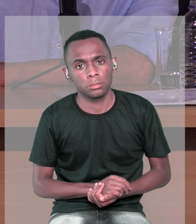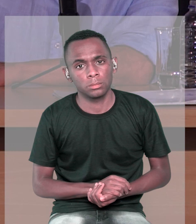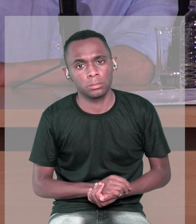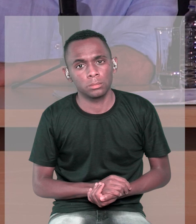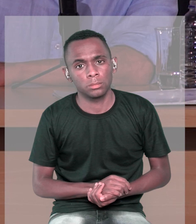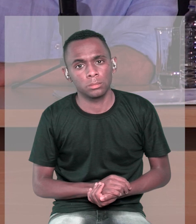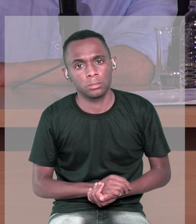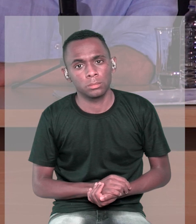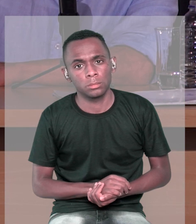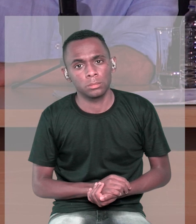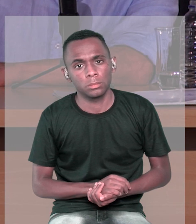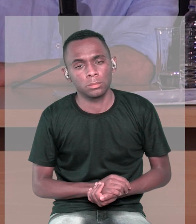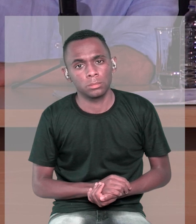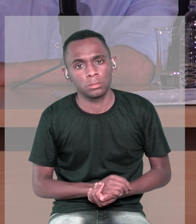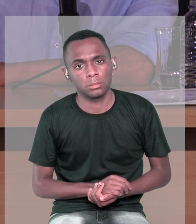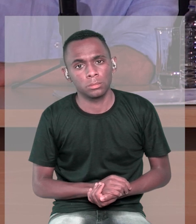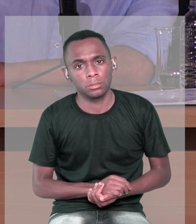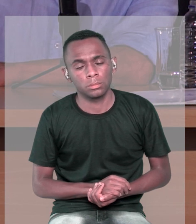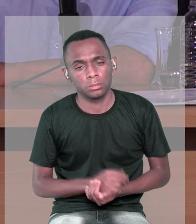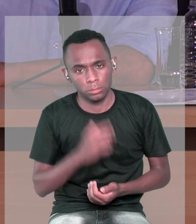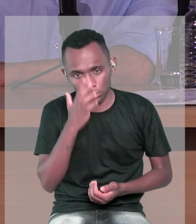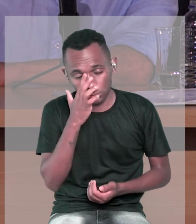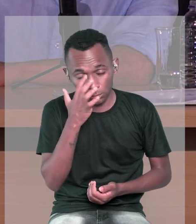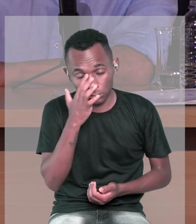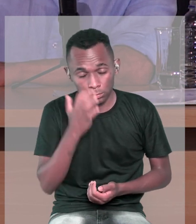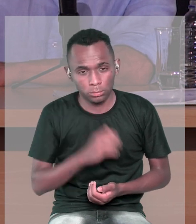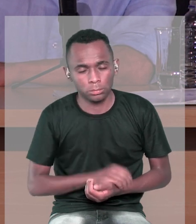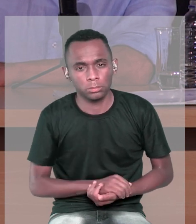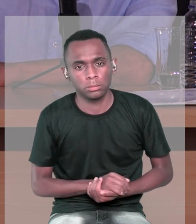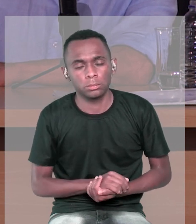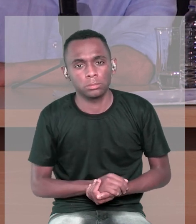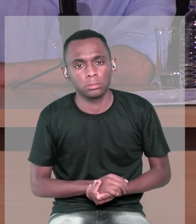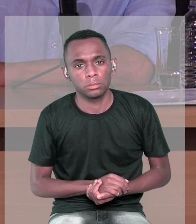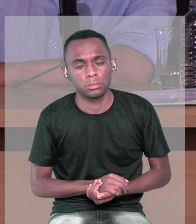en vous disant on a déjà essayé